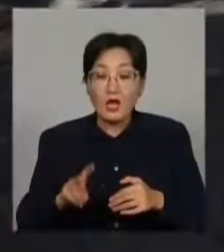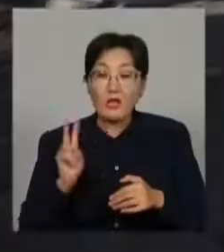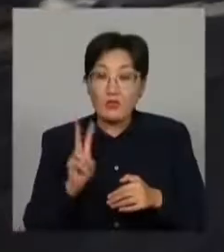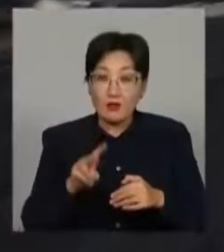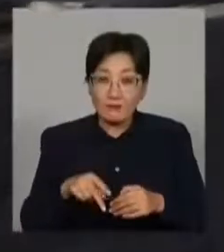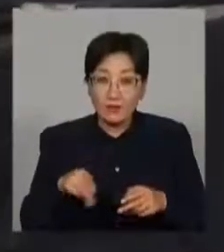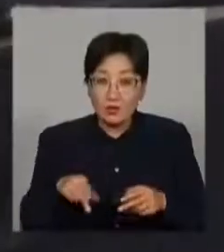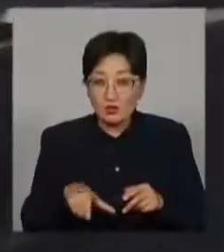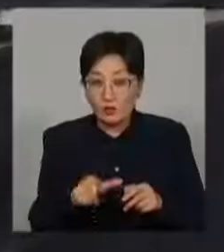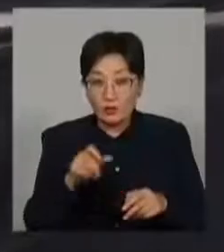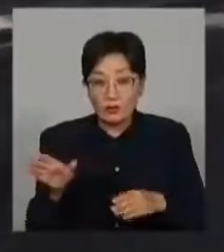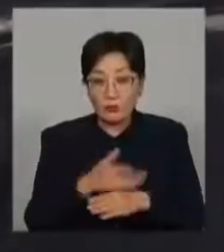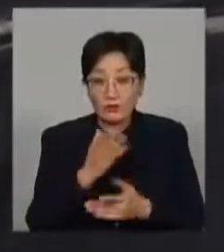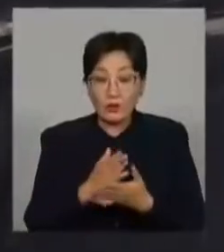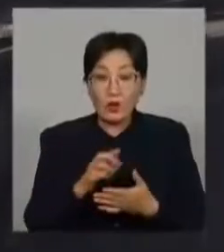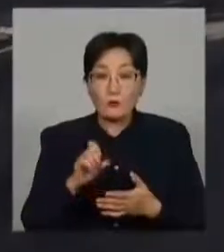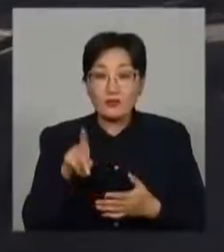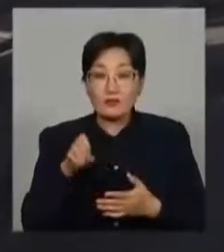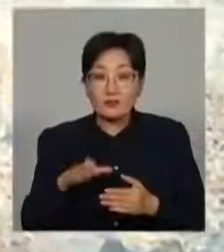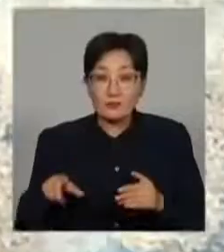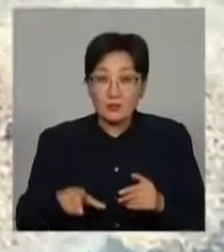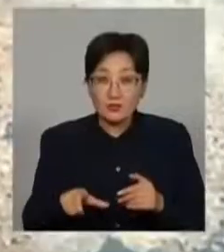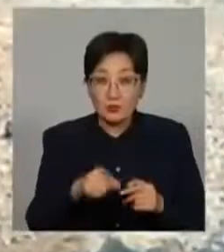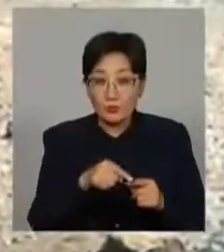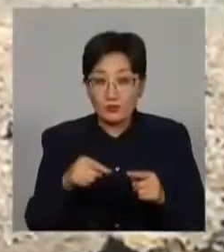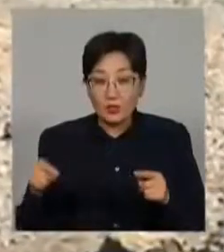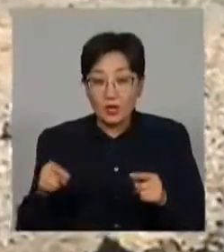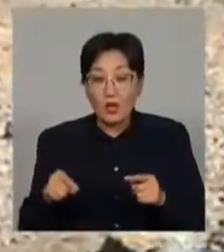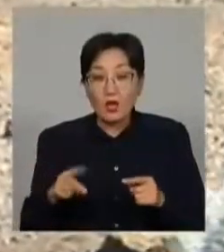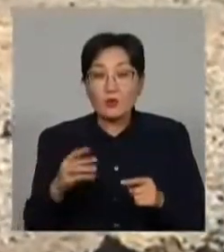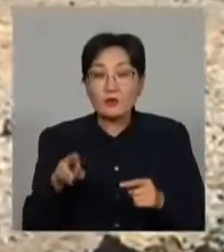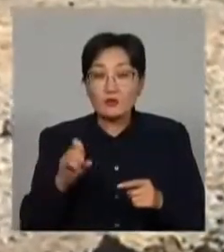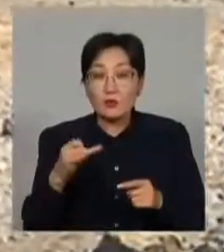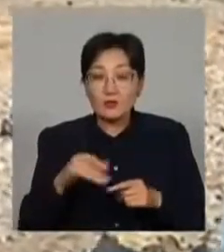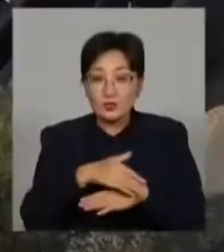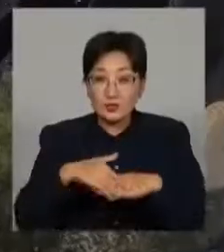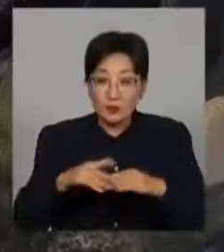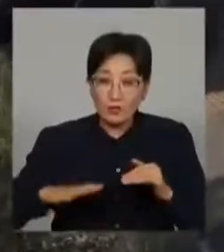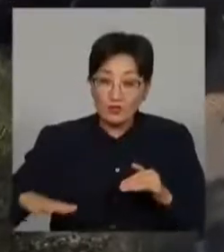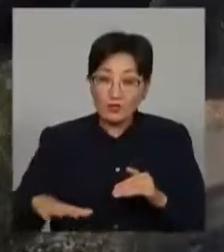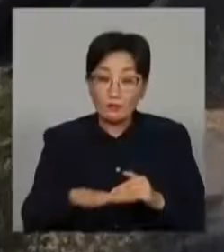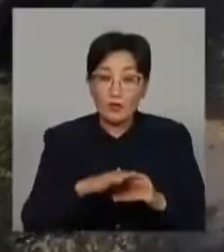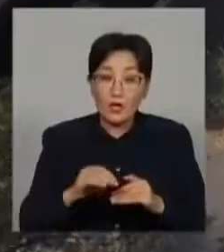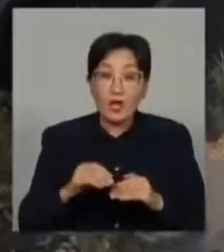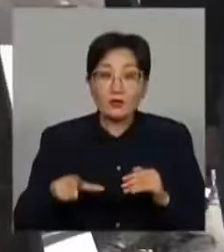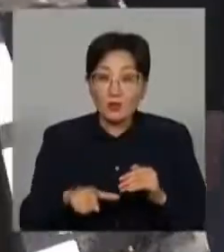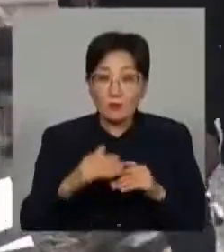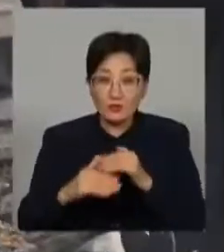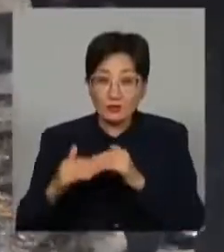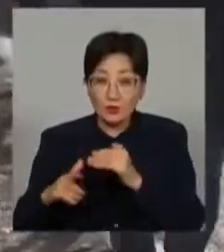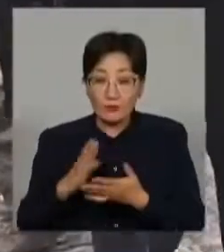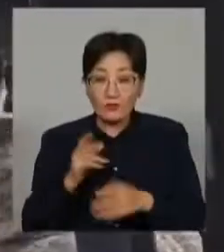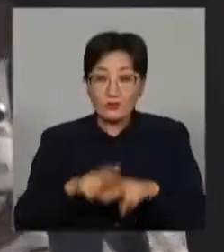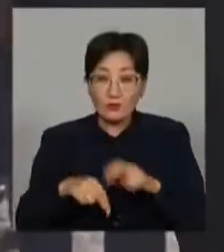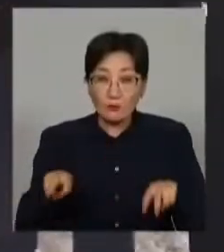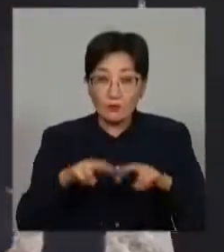жатыр. Бүгінде Байтұрсыновтан Байзақов көшесіне дейінгі және Момышұлдан Яссауи көшесіне дейінгі учаскелерге асфальт төселген. Құрылысты